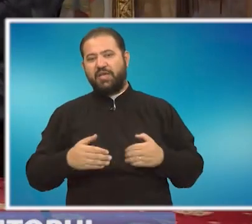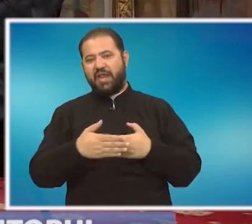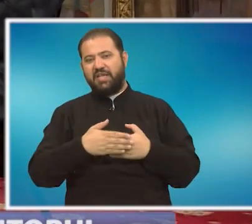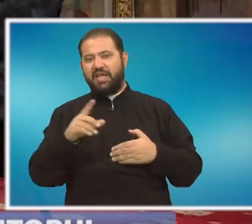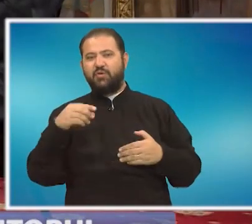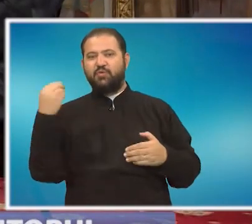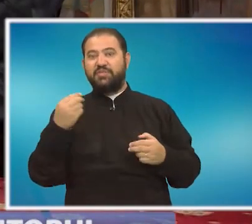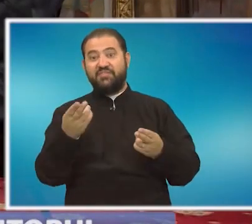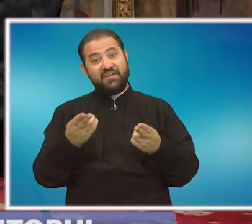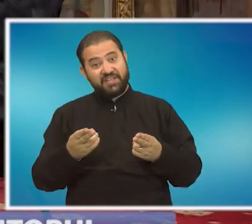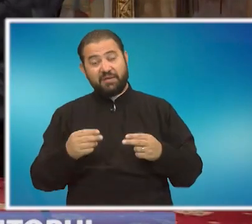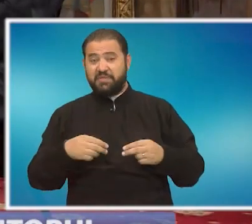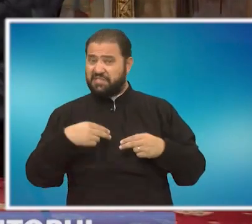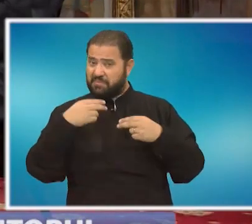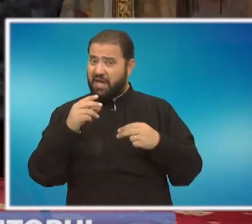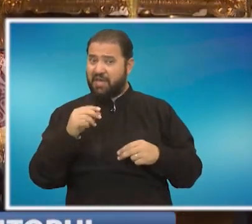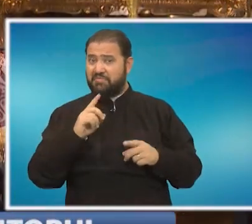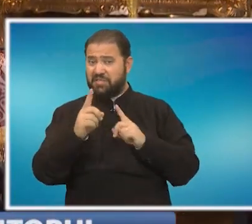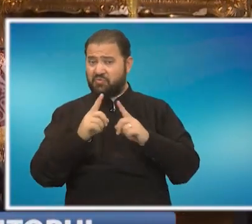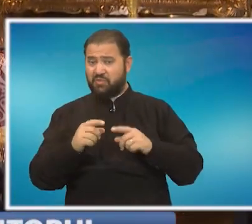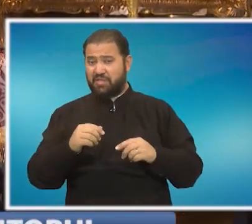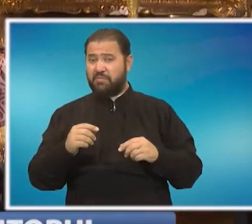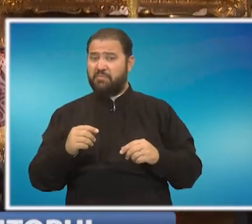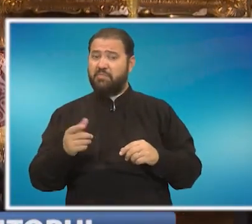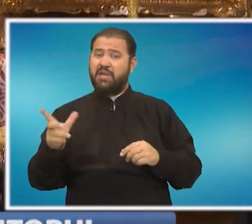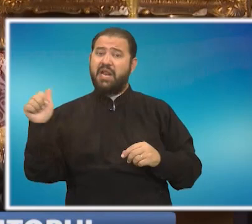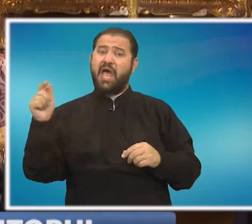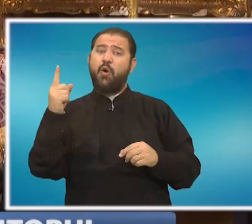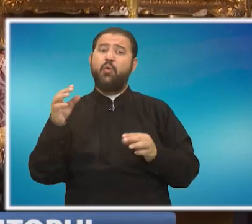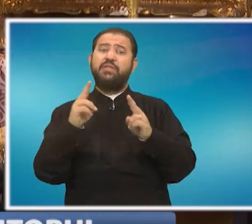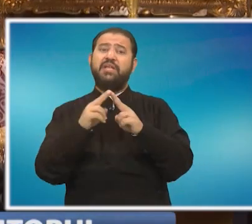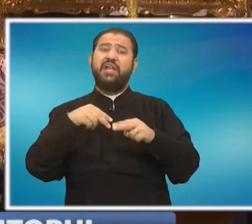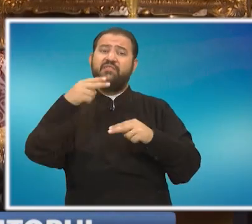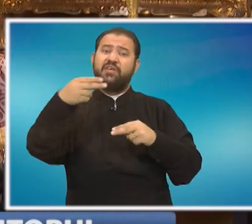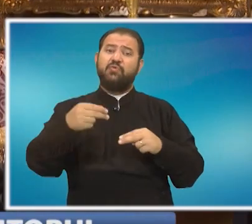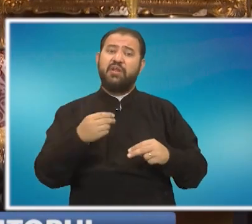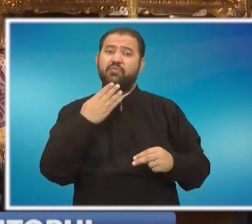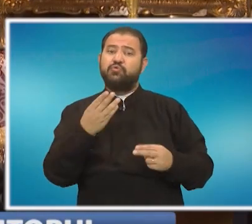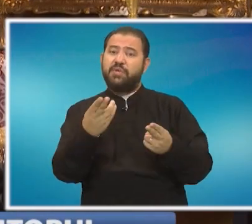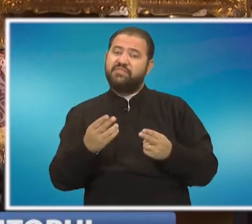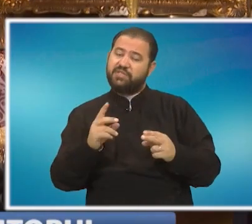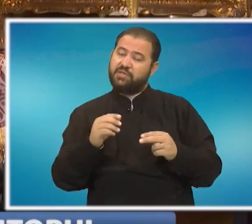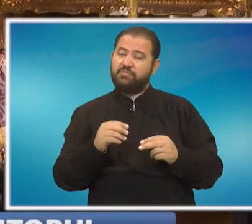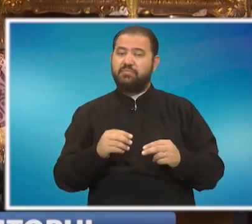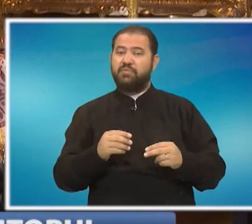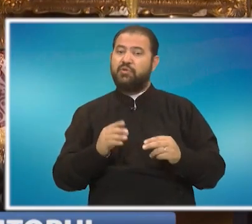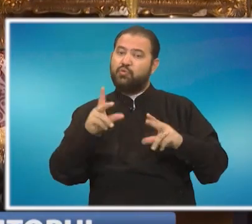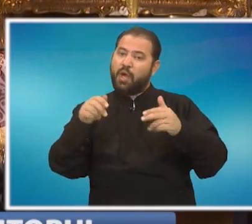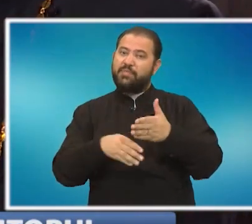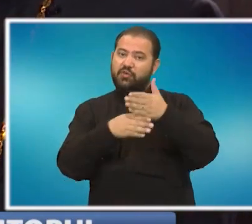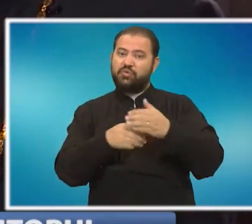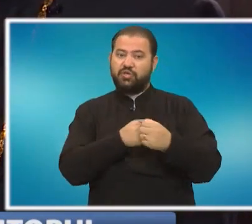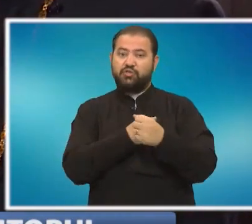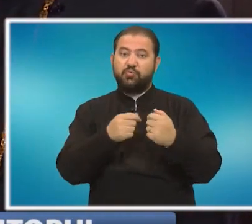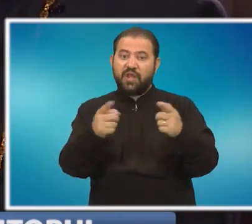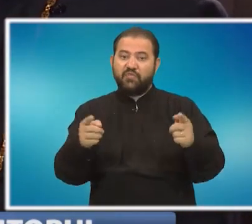mijlocire înaintea premilostivului Dumnezeu, însă vă invităm să reluăm această temă într-o ediție viitoare. Vă mulțumim că ați acceptat invitația noastră.